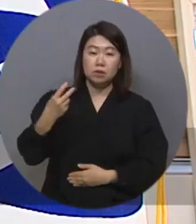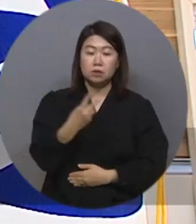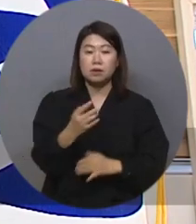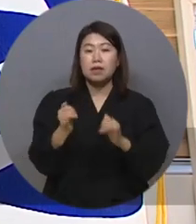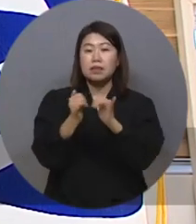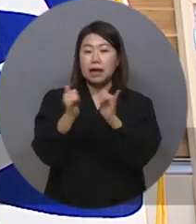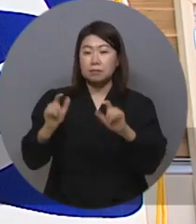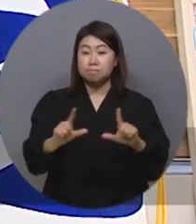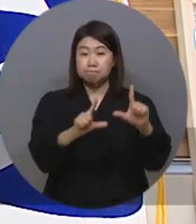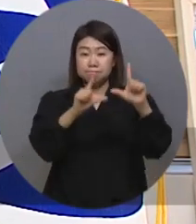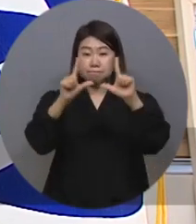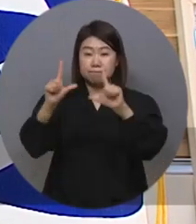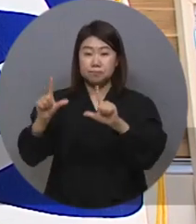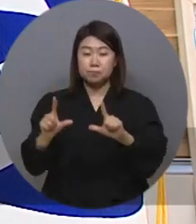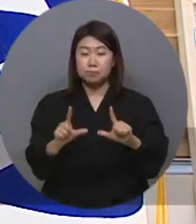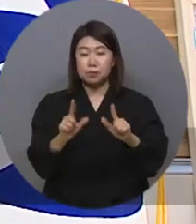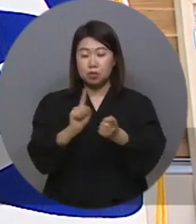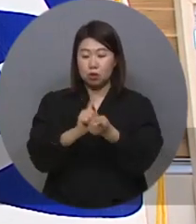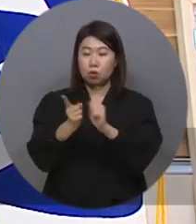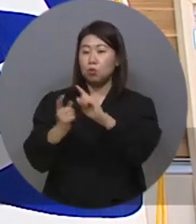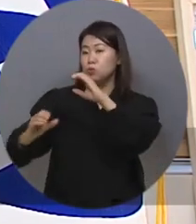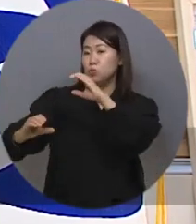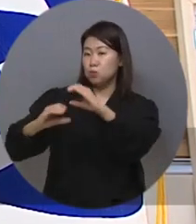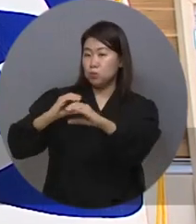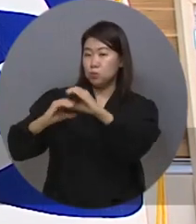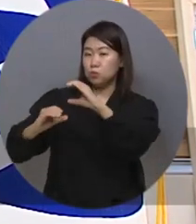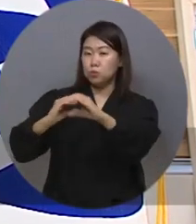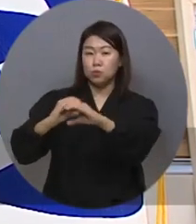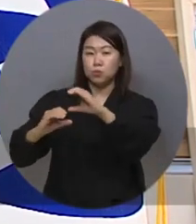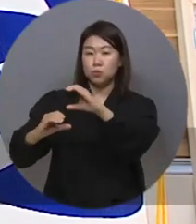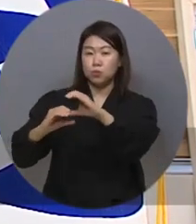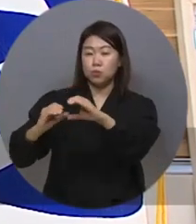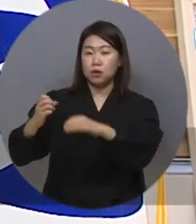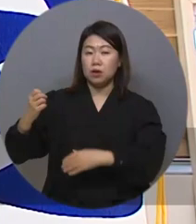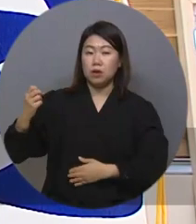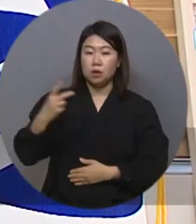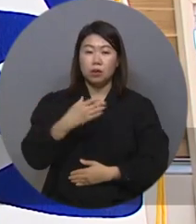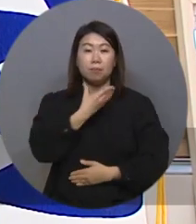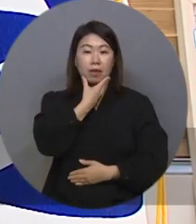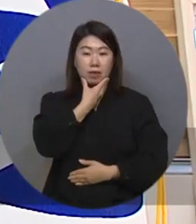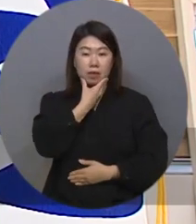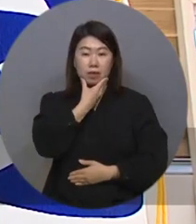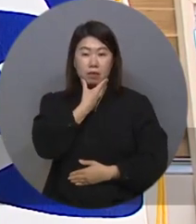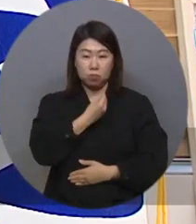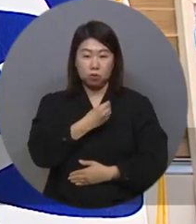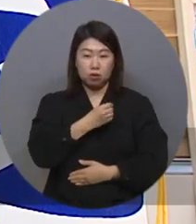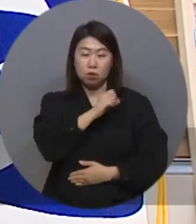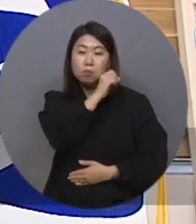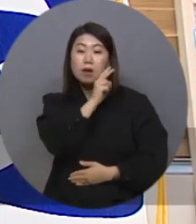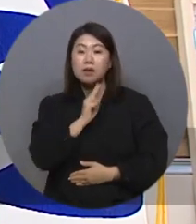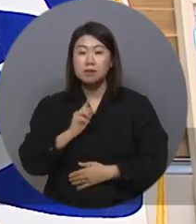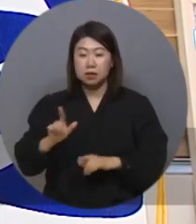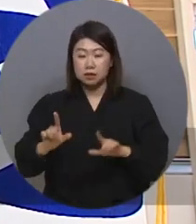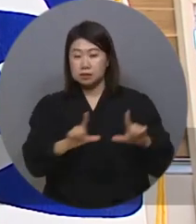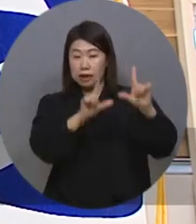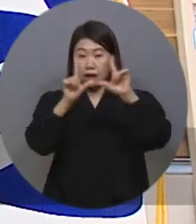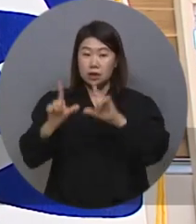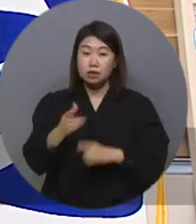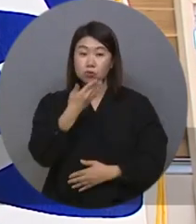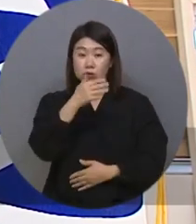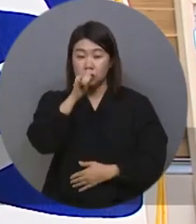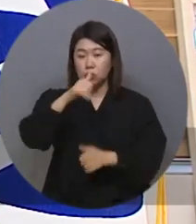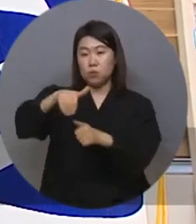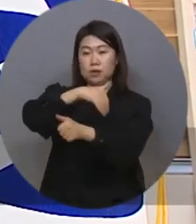사람 생활하는데 서로 좀 소통할 수 있고 좀 편안한 그런 삶을 가질 수 있는 그런